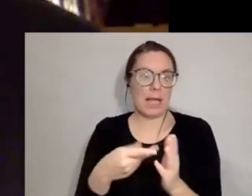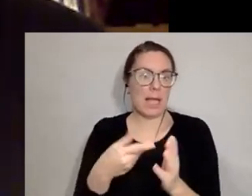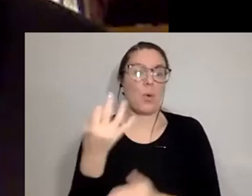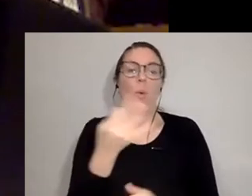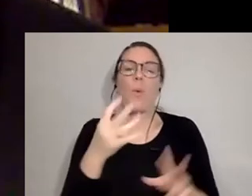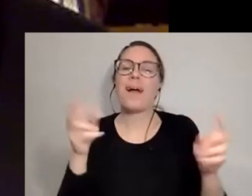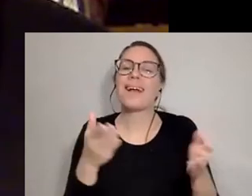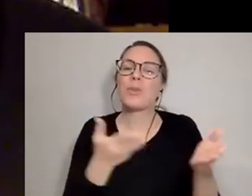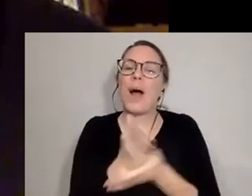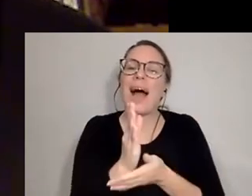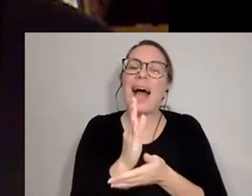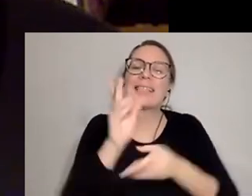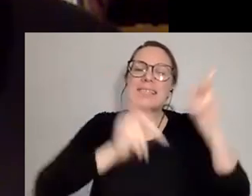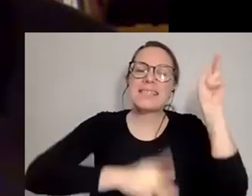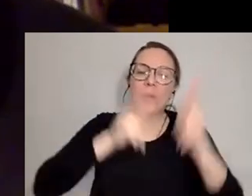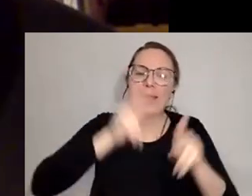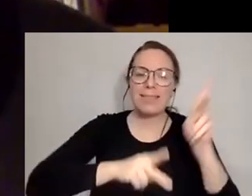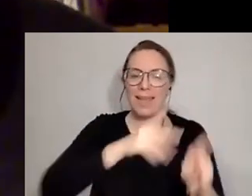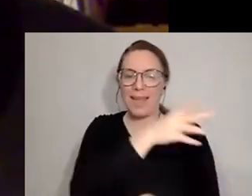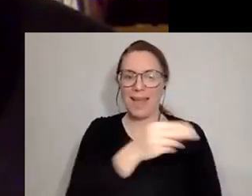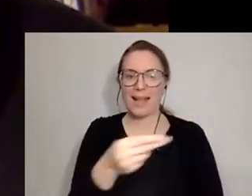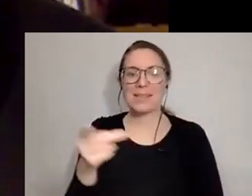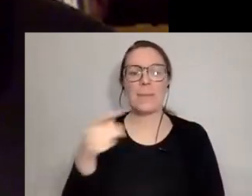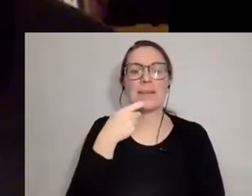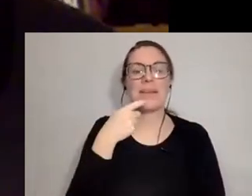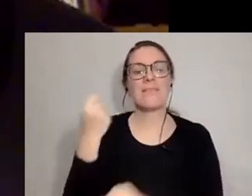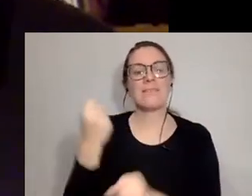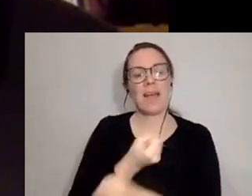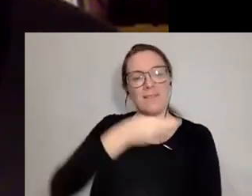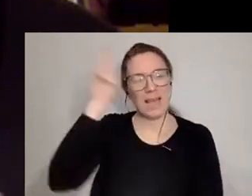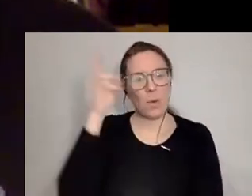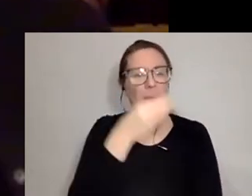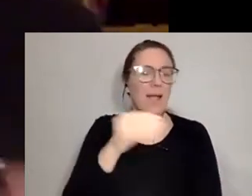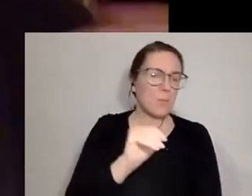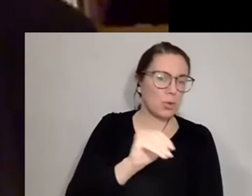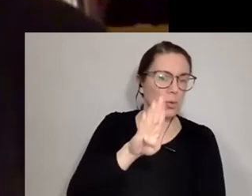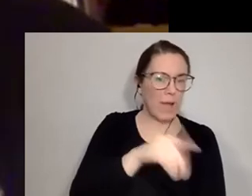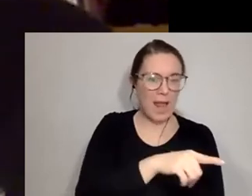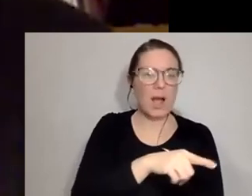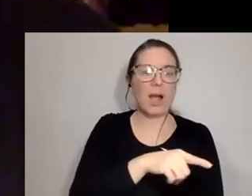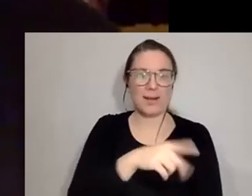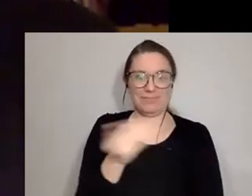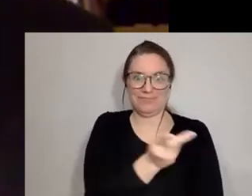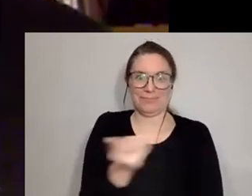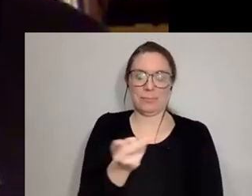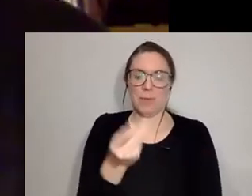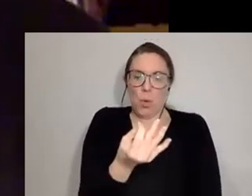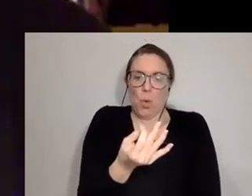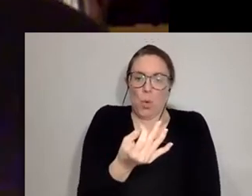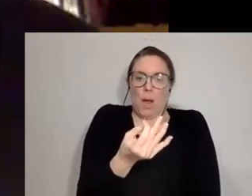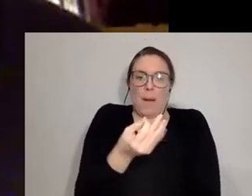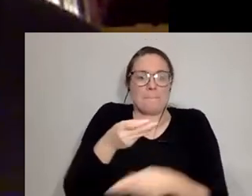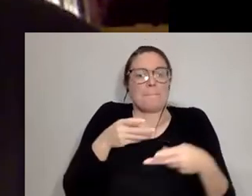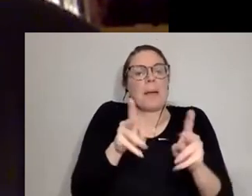est proposé à l'UQAM par Véro-le-Duc et par Mouloud Boukala qui est un cours qui doit permettre à